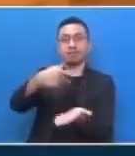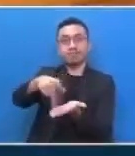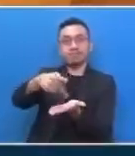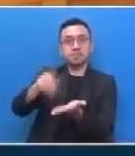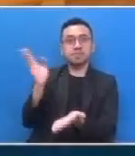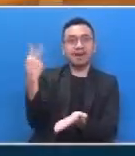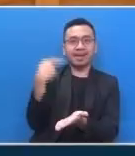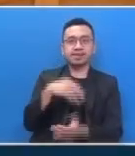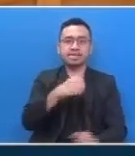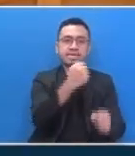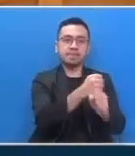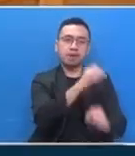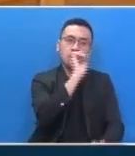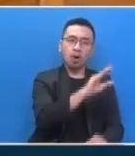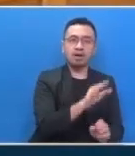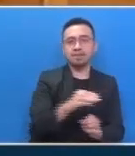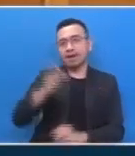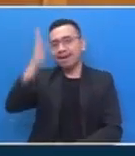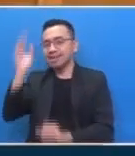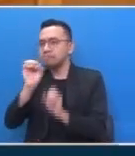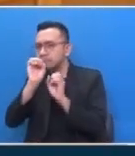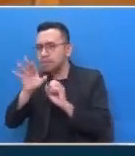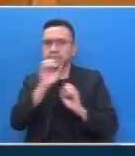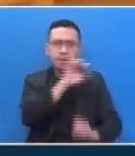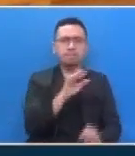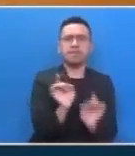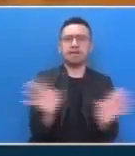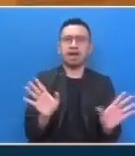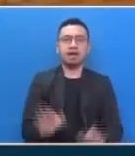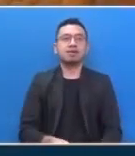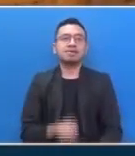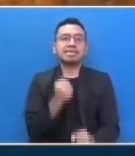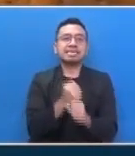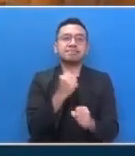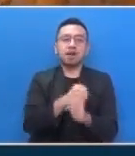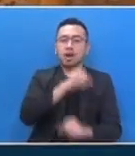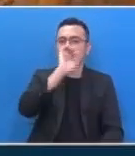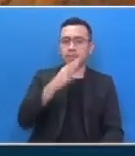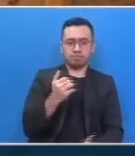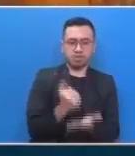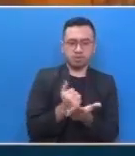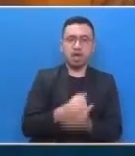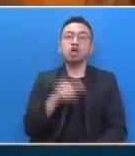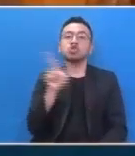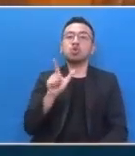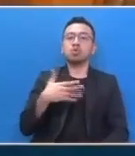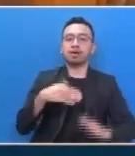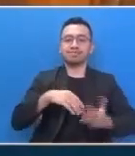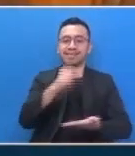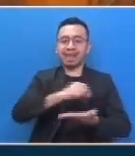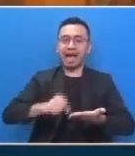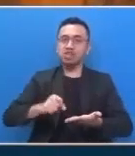2023 menurut Gibran dia memposisikan diri sebagai tuan rumah yang sudah menandatangani kesepakatan penyelenggaraan piala